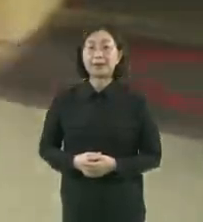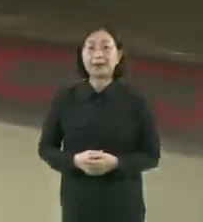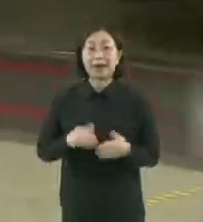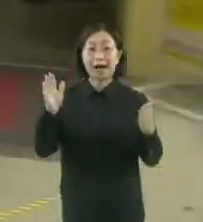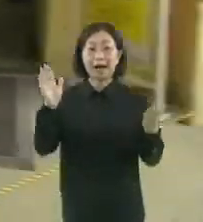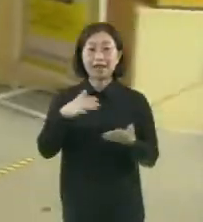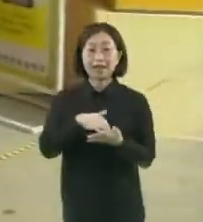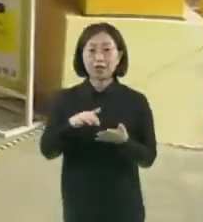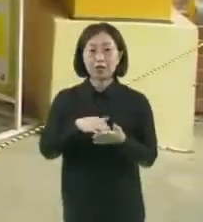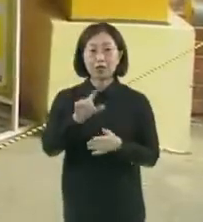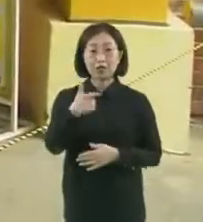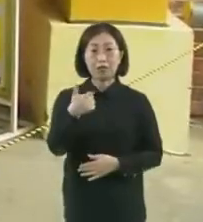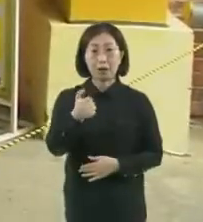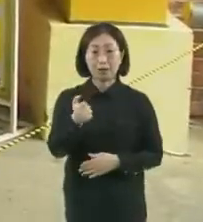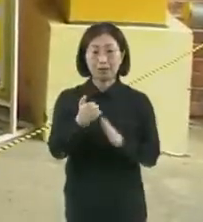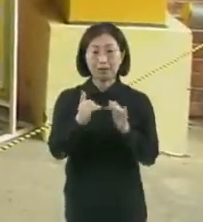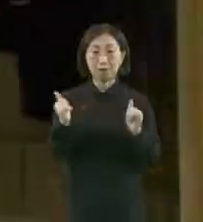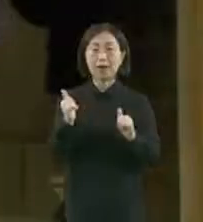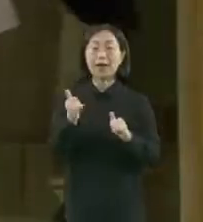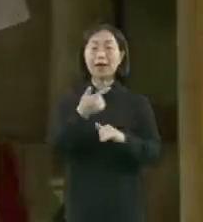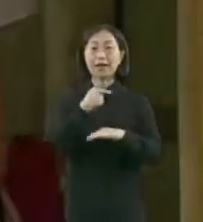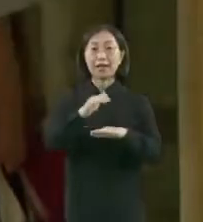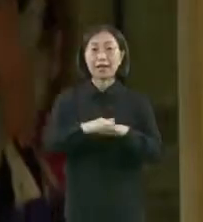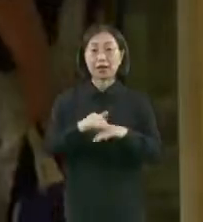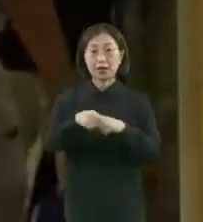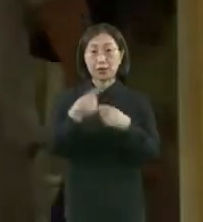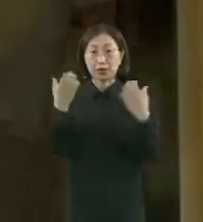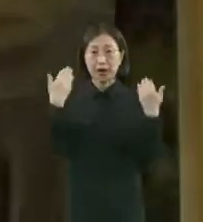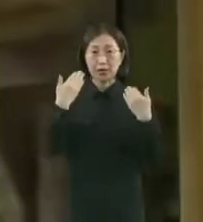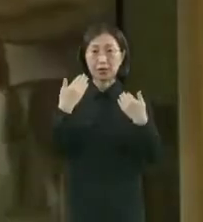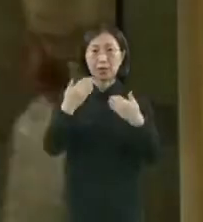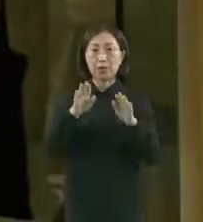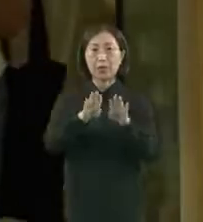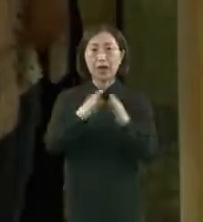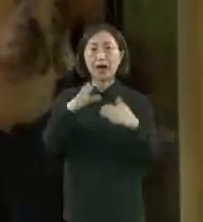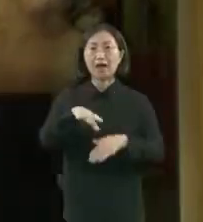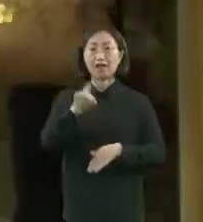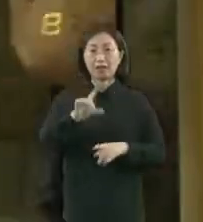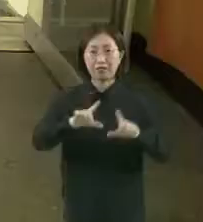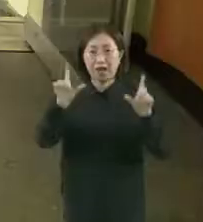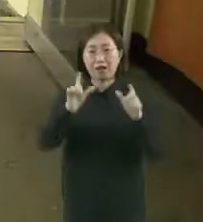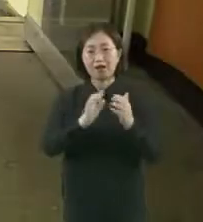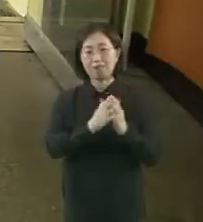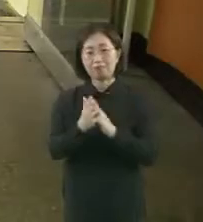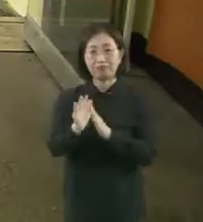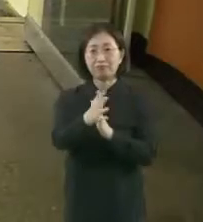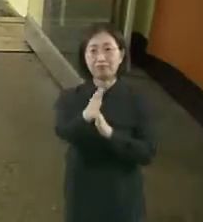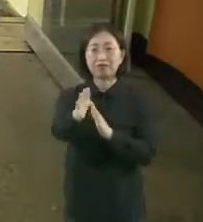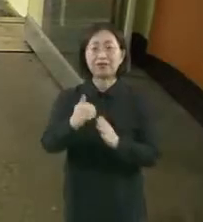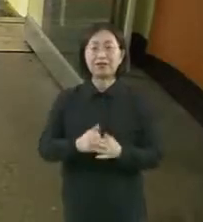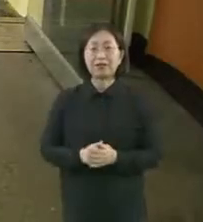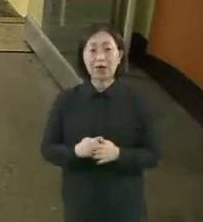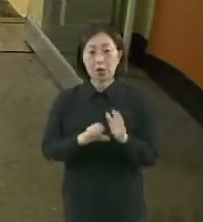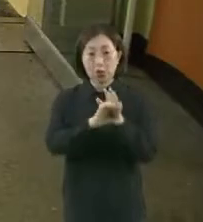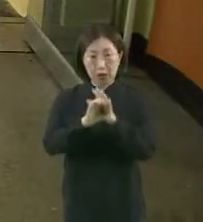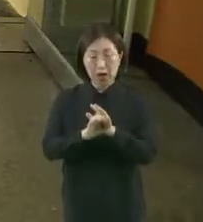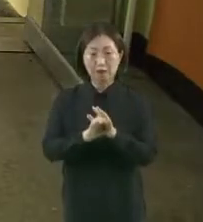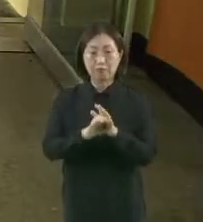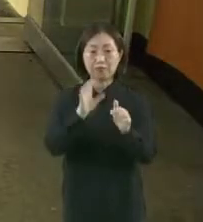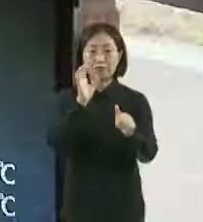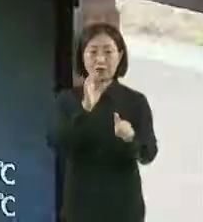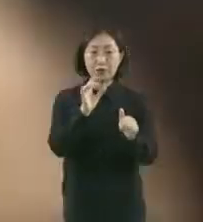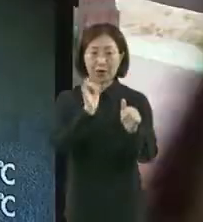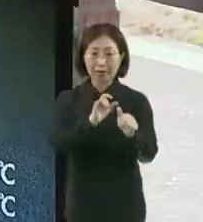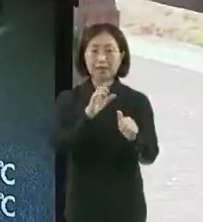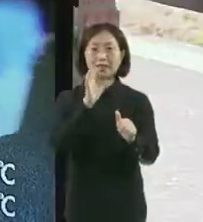학생 수 650여 명인 대전의 한 초등학교에서 개학 첫날을 맞아 길고 긴 등교 행렬이 이어지고 있습니다. 코로나19로 격리 학생이